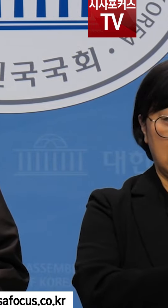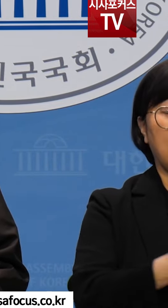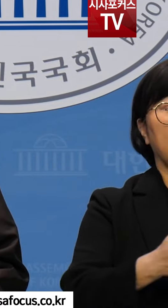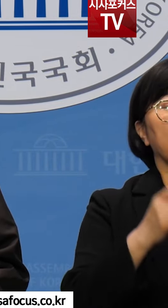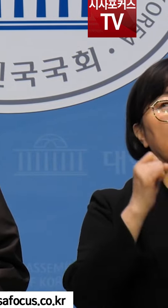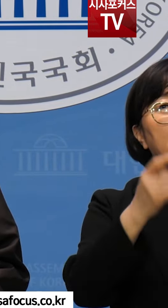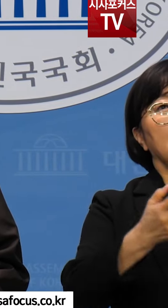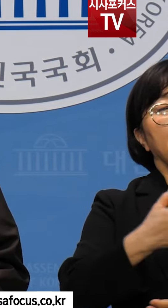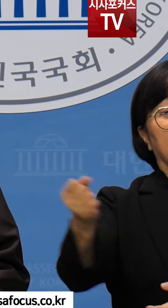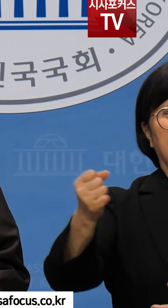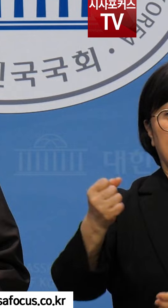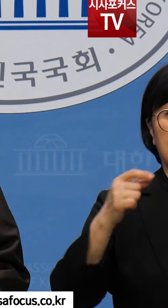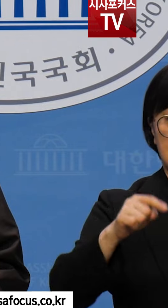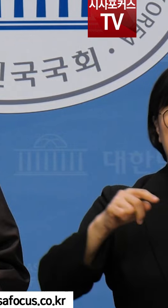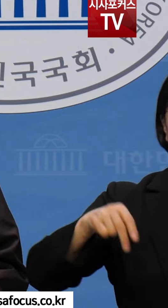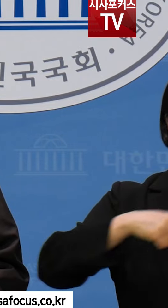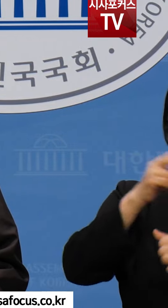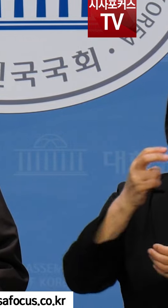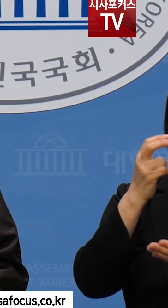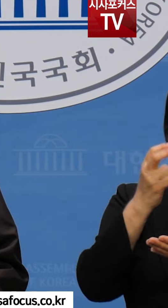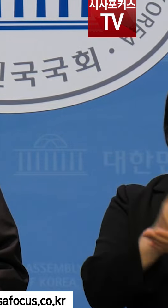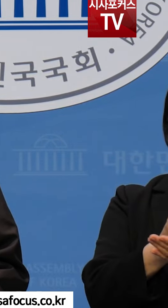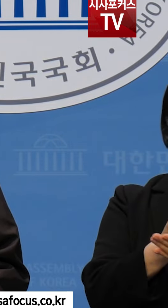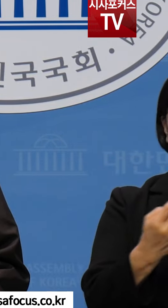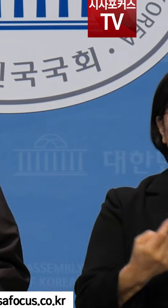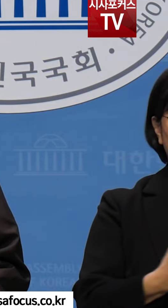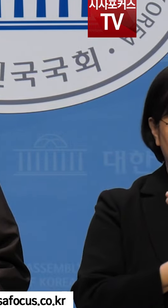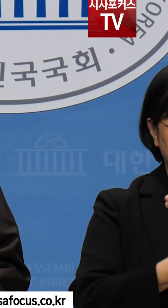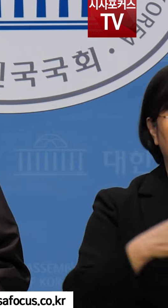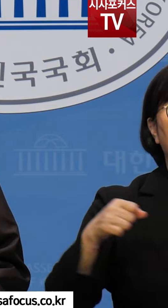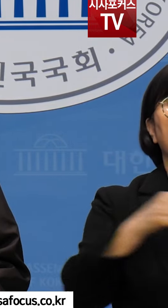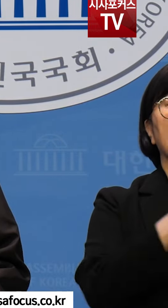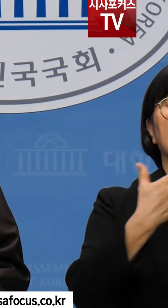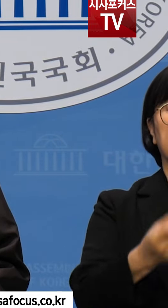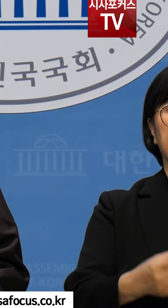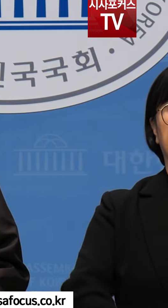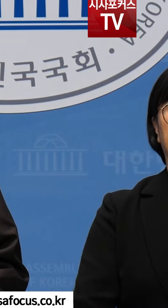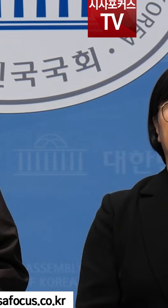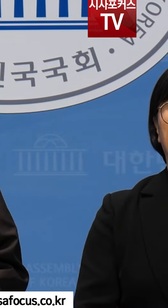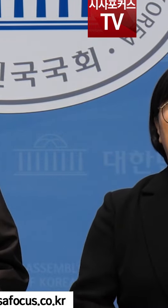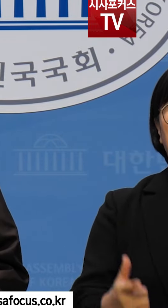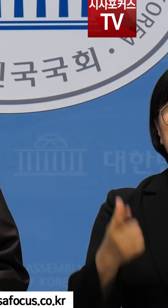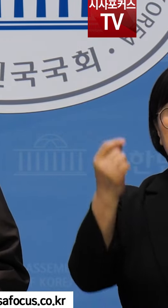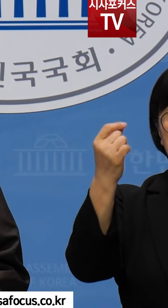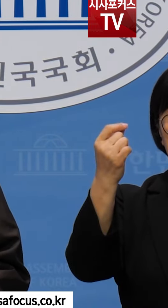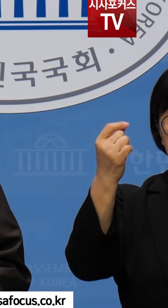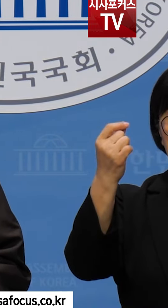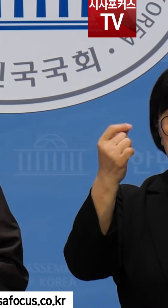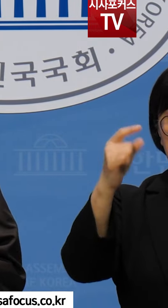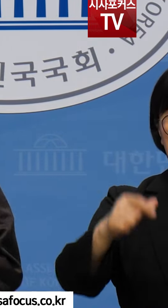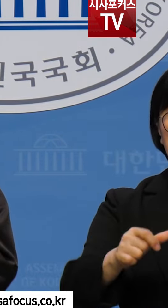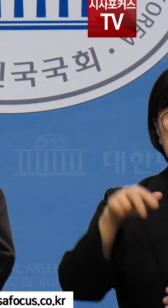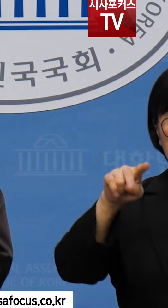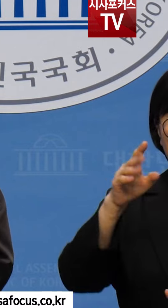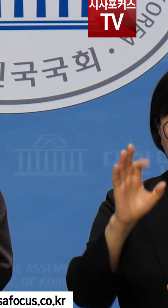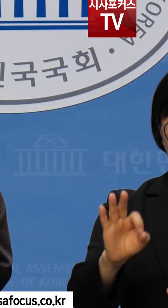상황, 저는 이것은 법을 가장한 폭력이라고 생각합니다. 하루라도 빨리 이